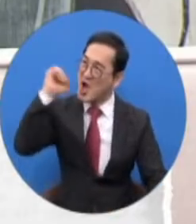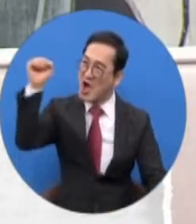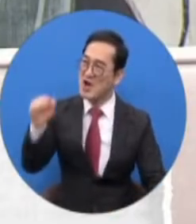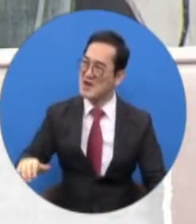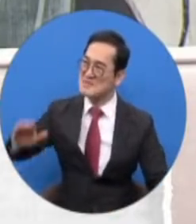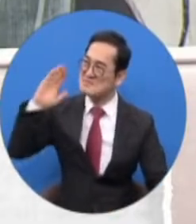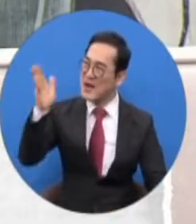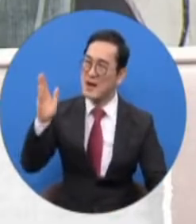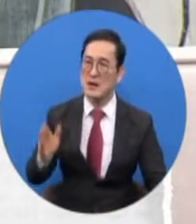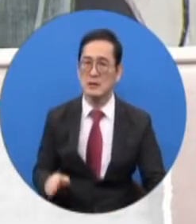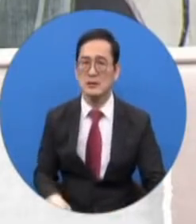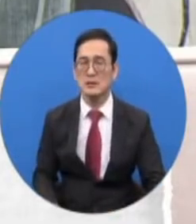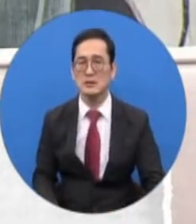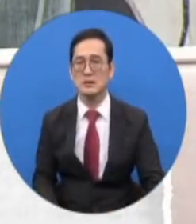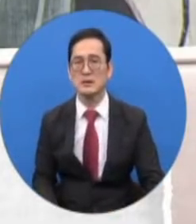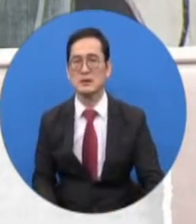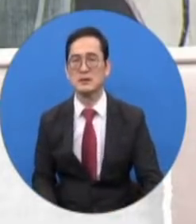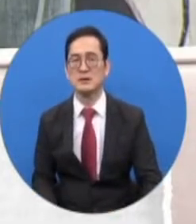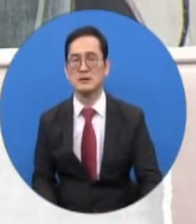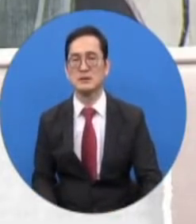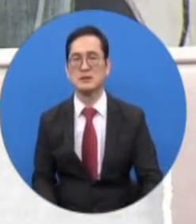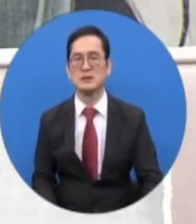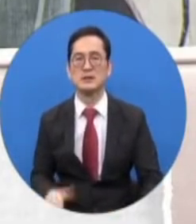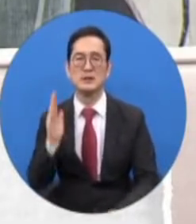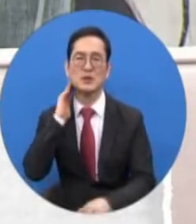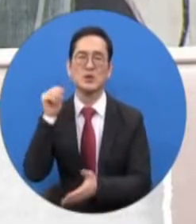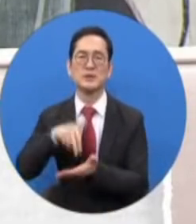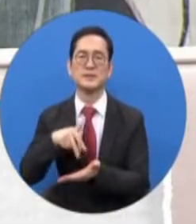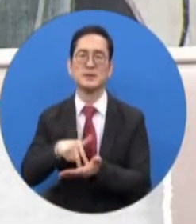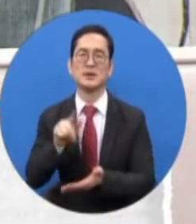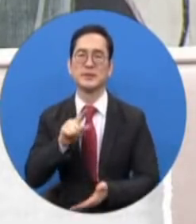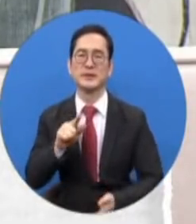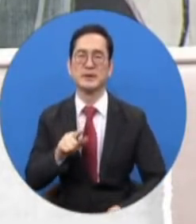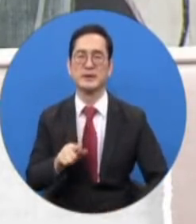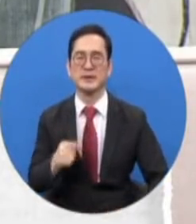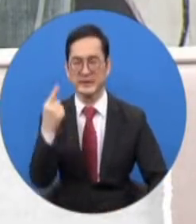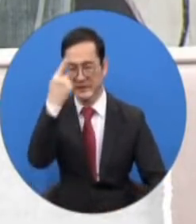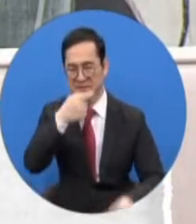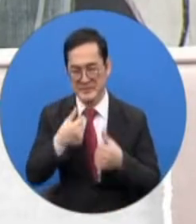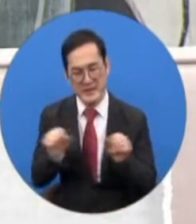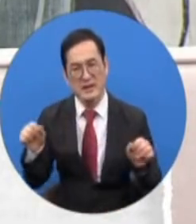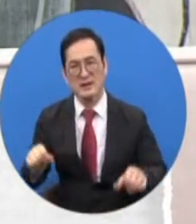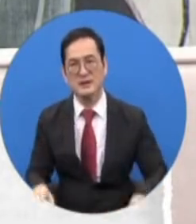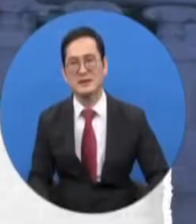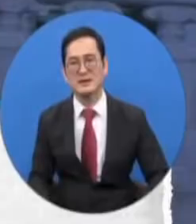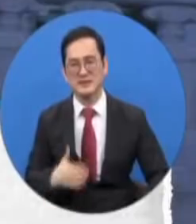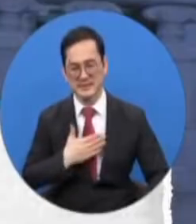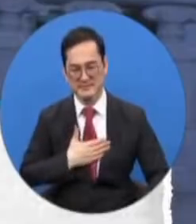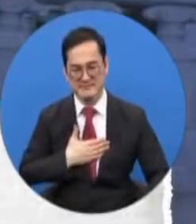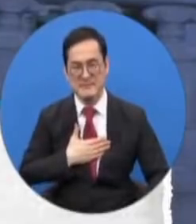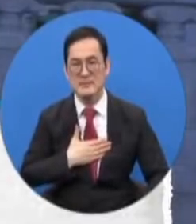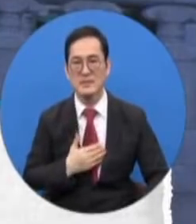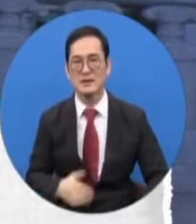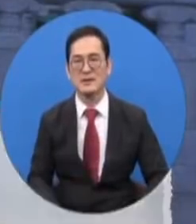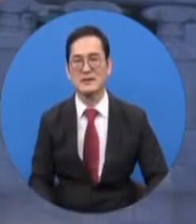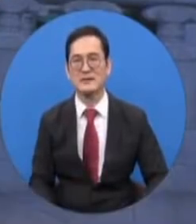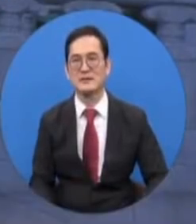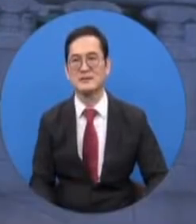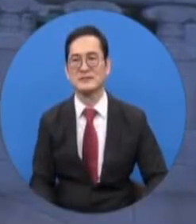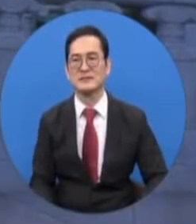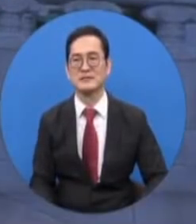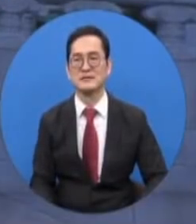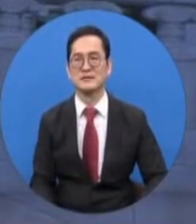정말로 어려운 난제가 되어버린 상황이다. 저는 이렇게 말씀드리고 싶습니다. 어쨌든 결론적으로 상황이 굉장히 좀 꼬여버렸다. 여야